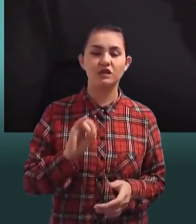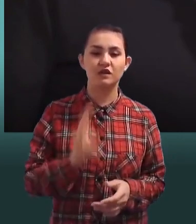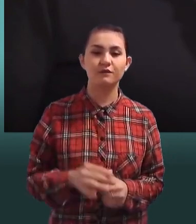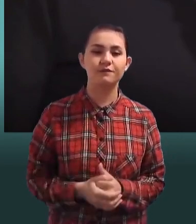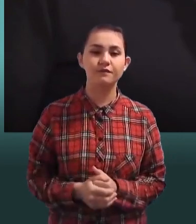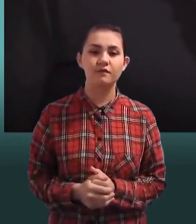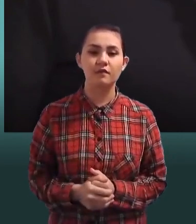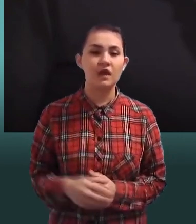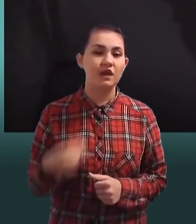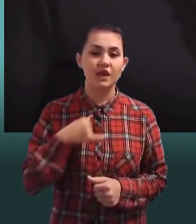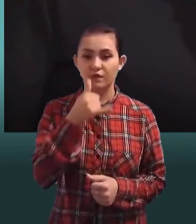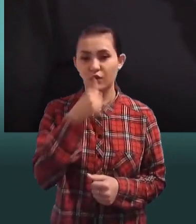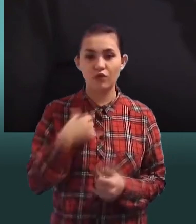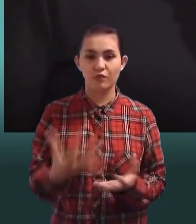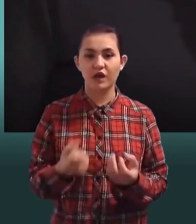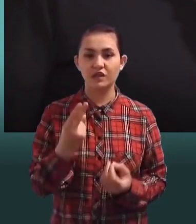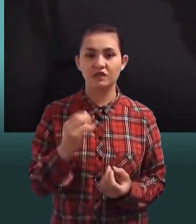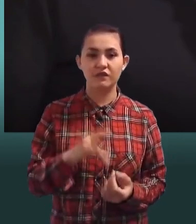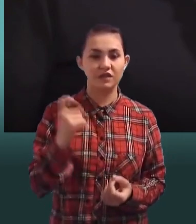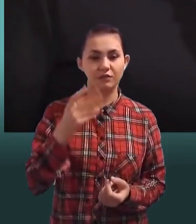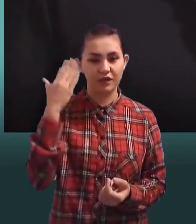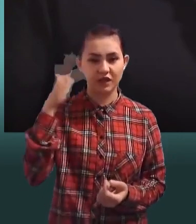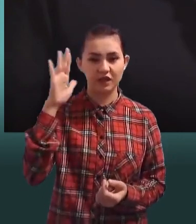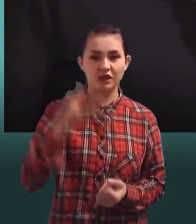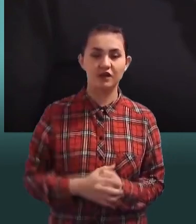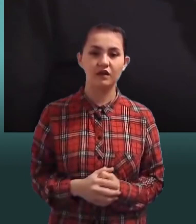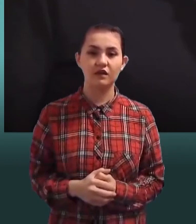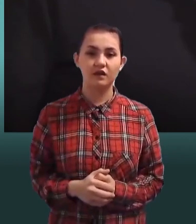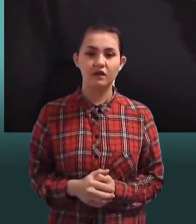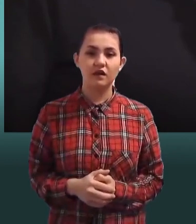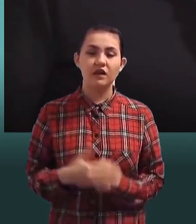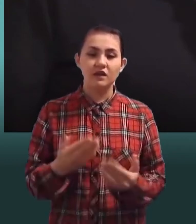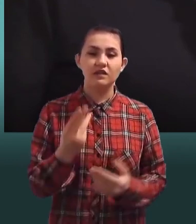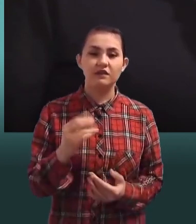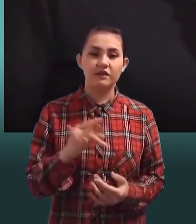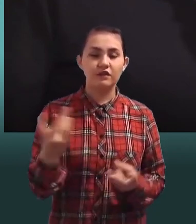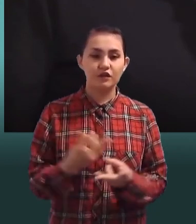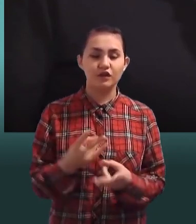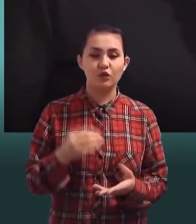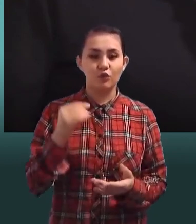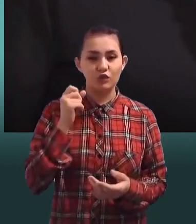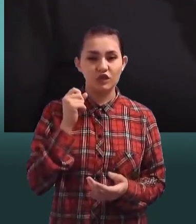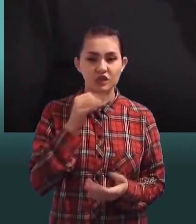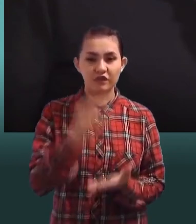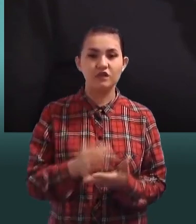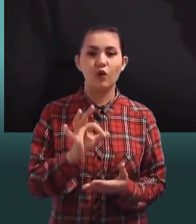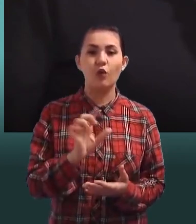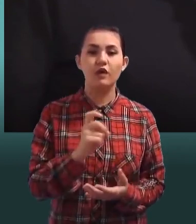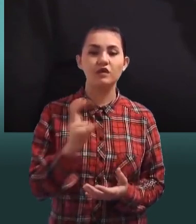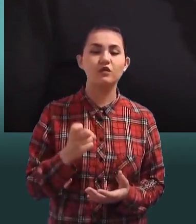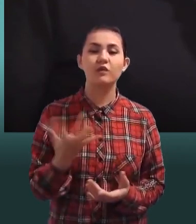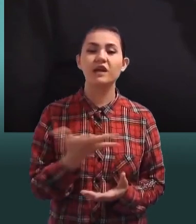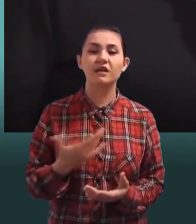А я не могу брать эту цифру с потолка. Ну, то есть эти цифры должны учитываться каким-то образом. Каким? Может быть,